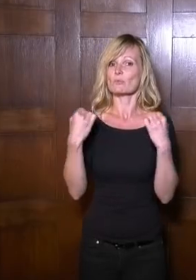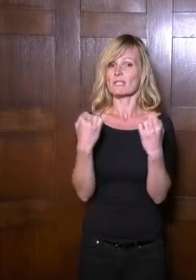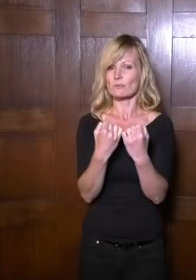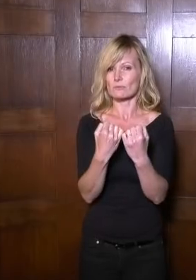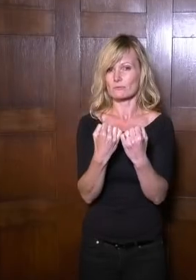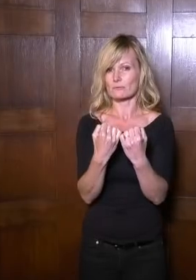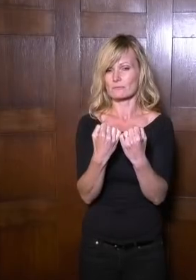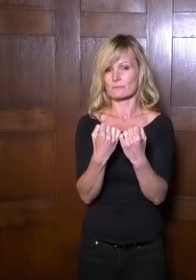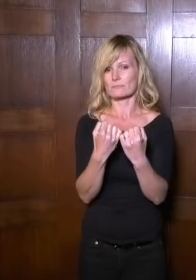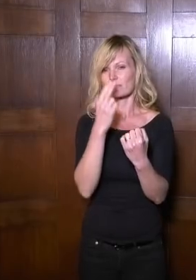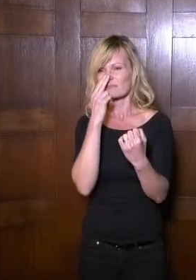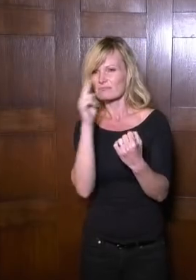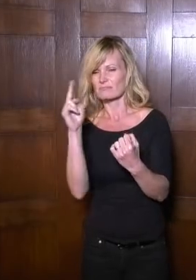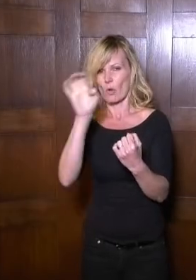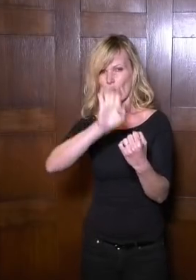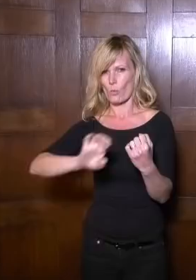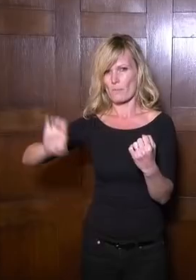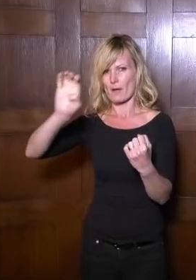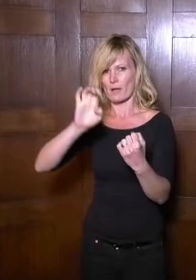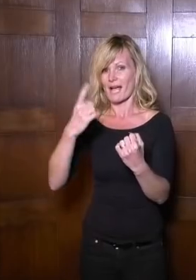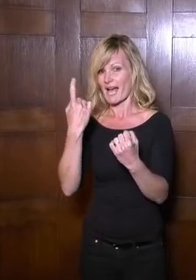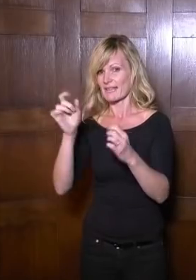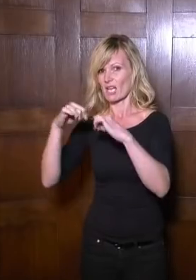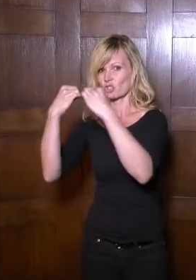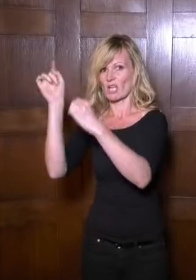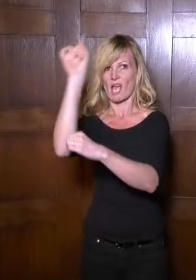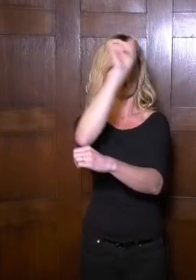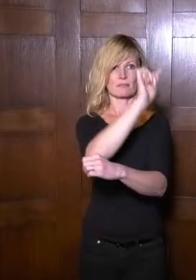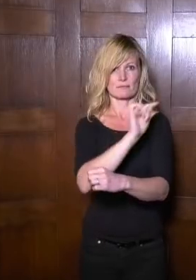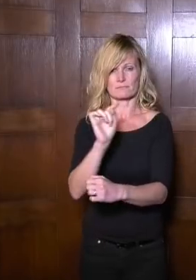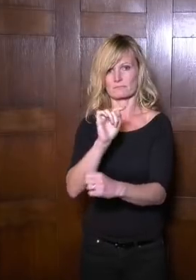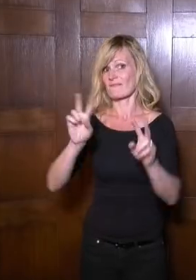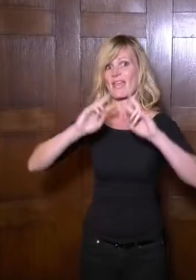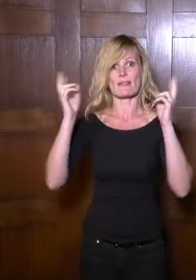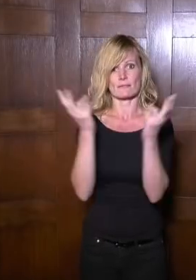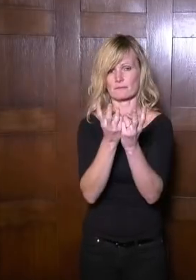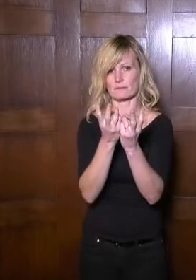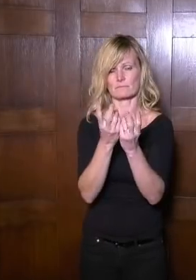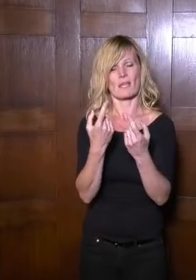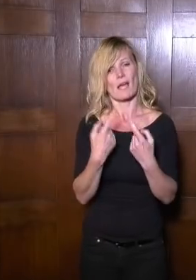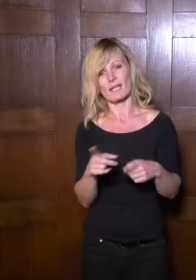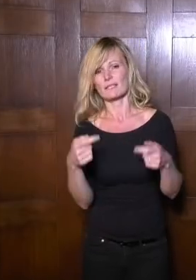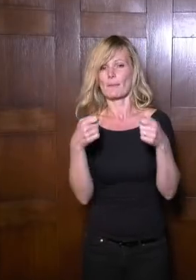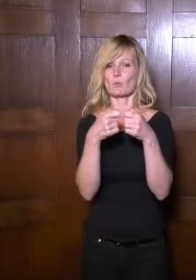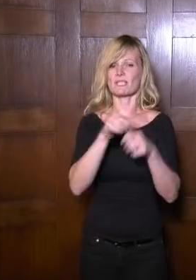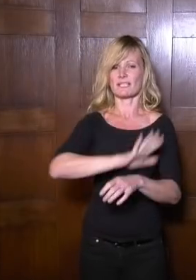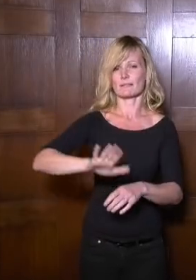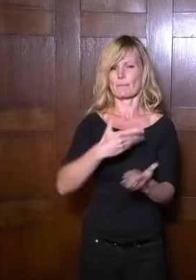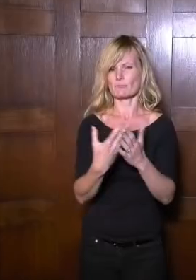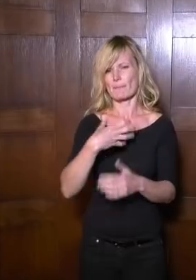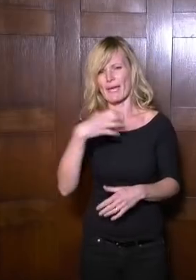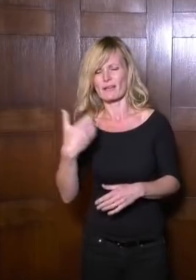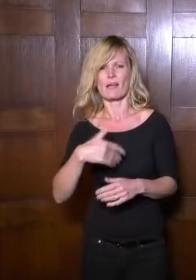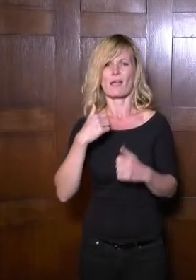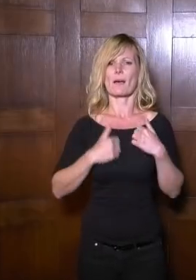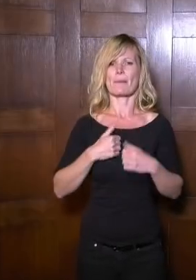in anderen Staaten Europas, der Welt, in anderen Bundesländern, Bayern beispielsweise, Baden-Württemberg,